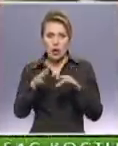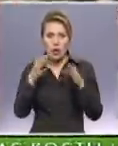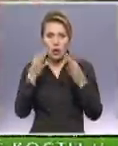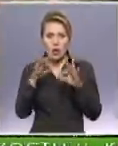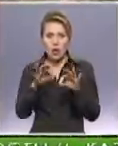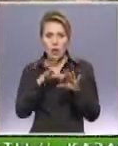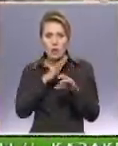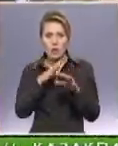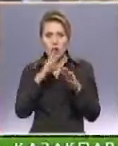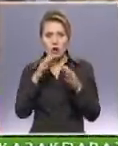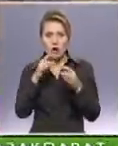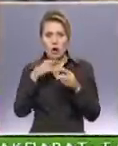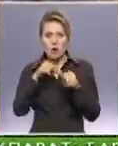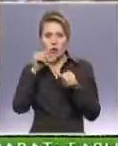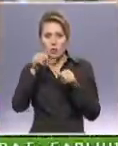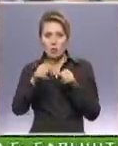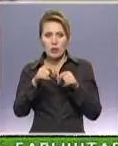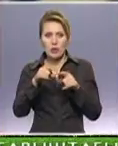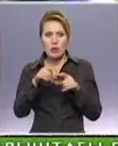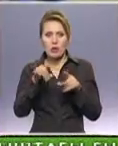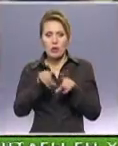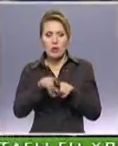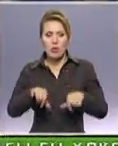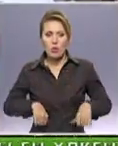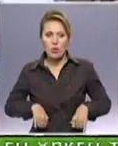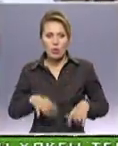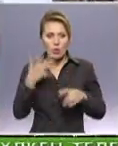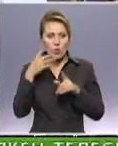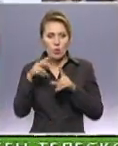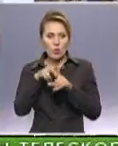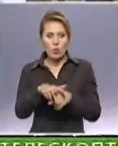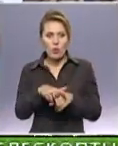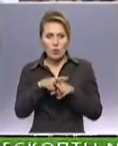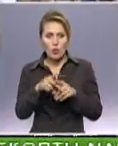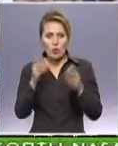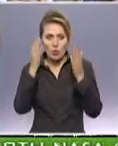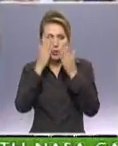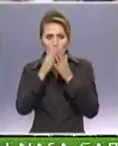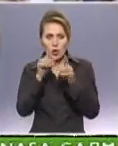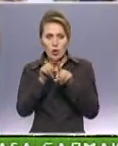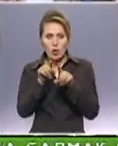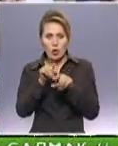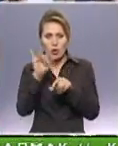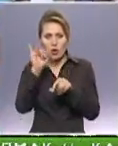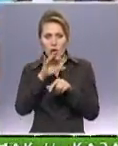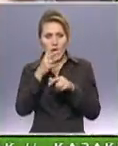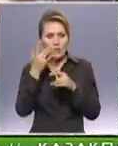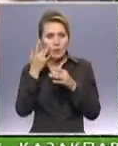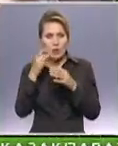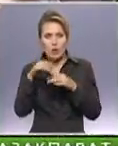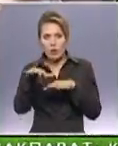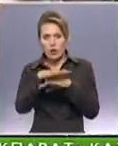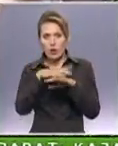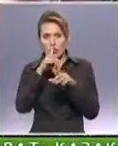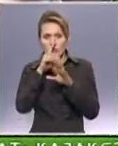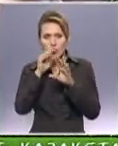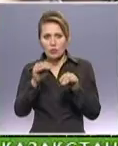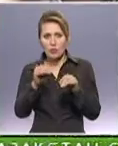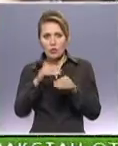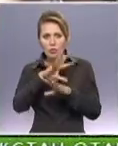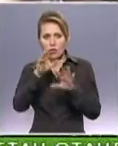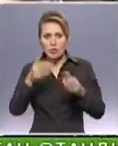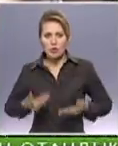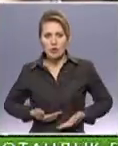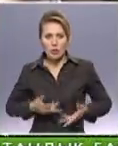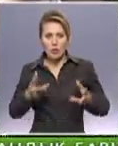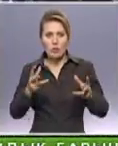жоңғарлардан азат етуде ат үстінен түспеген Ер Жәнібек Бердәулетұлының рухына құран бағыштап, тіріге берекелі тіршілік, елге тыныштық тіледі ақсақалдар.